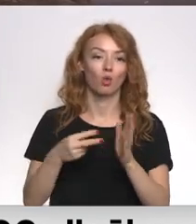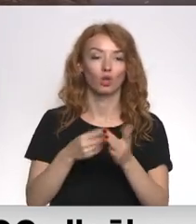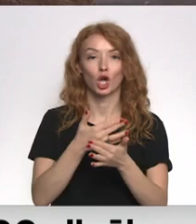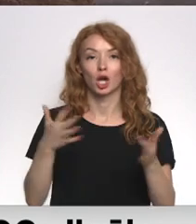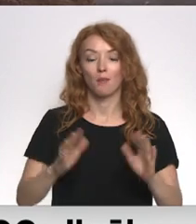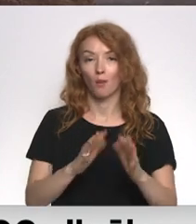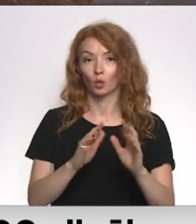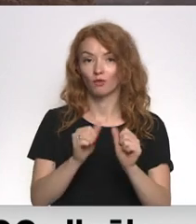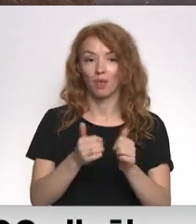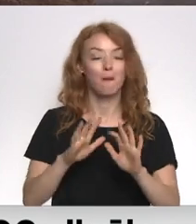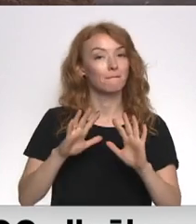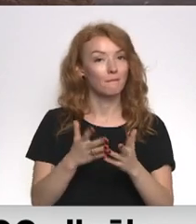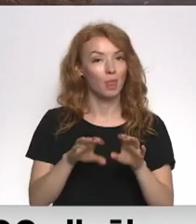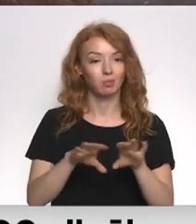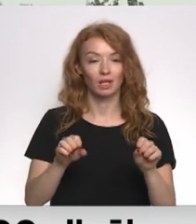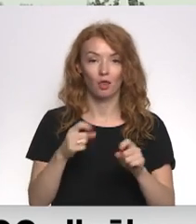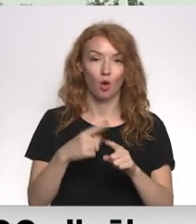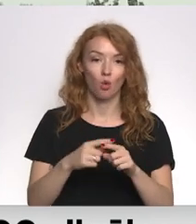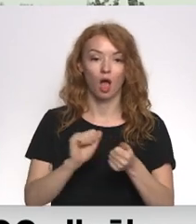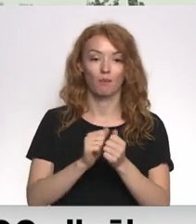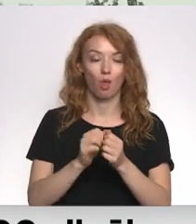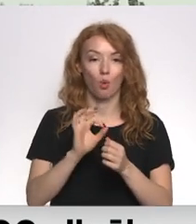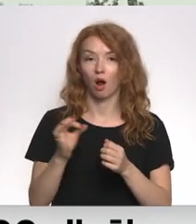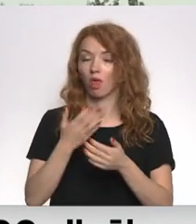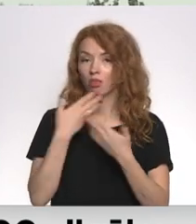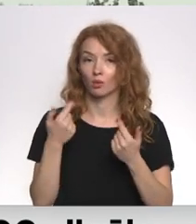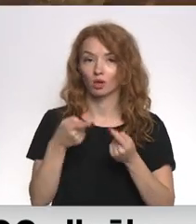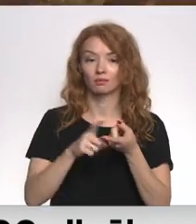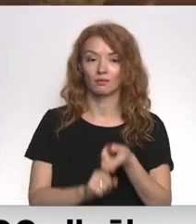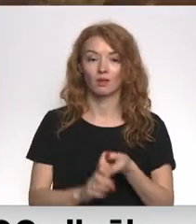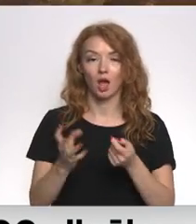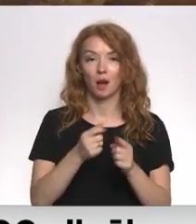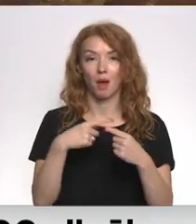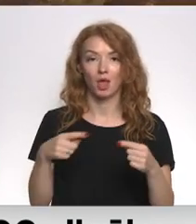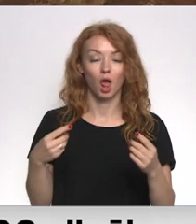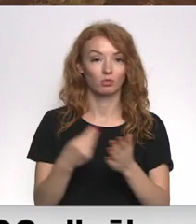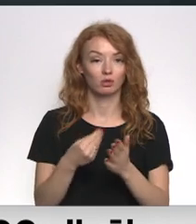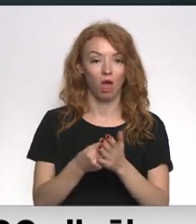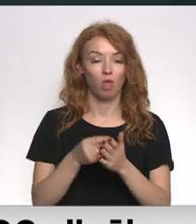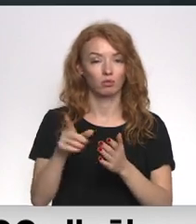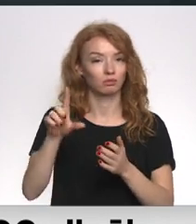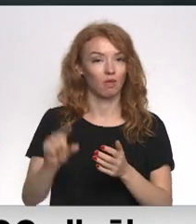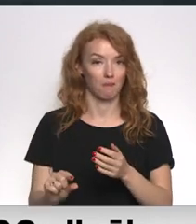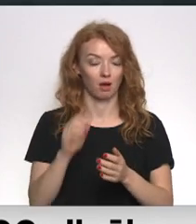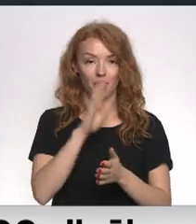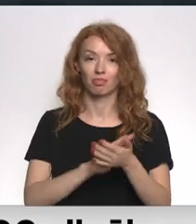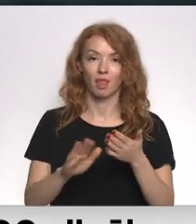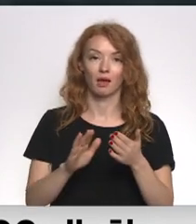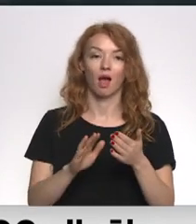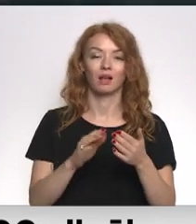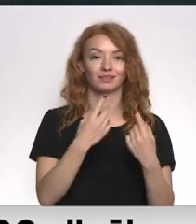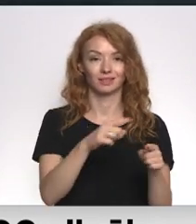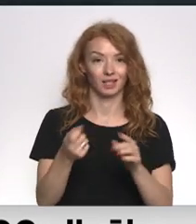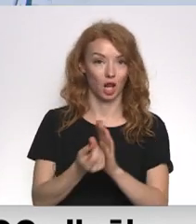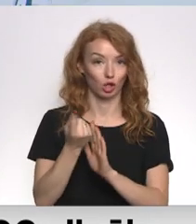veidiem, tomēr ne kūdras briketēm un akmeņoglēm. Tas daļai saistīts ar šo kurināmo materiālu cenu, tā ir salīdzinoši zemāk, vērtējot pret citiem